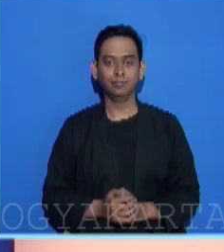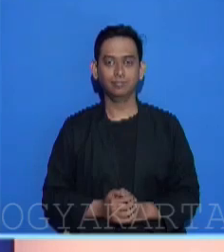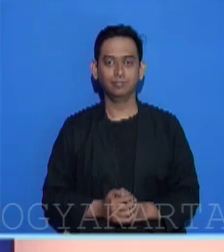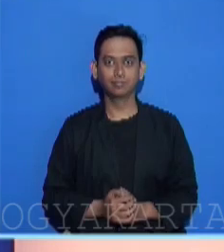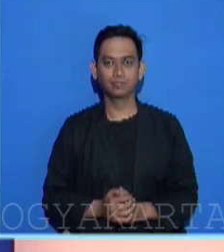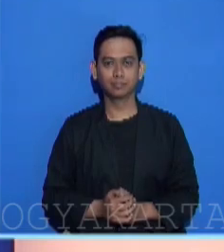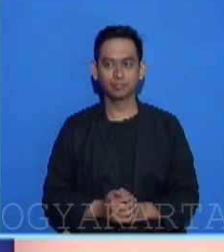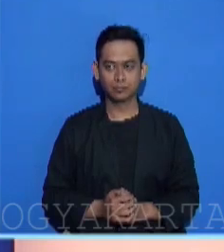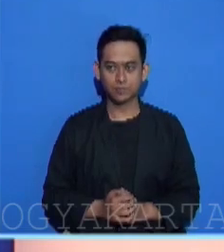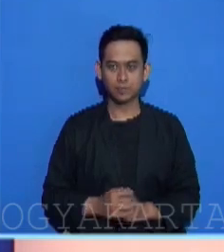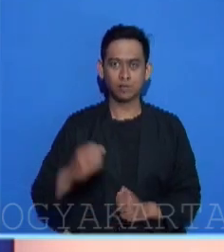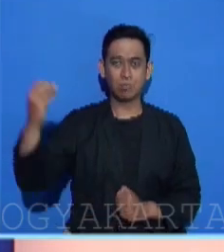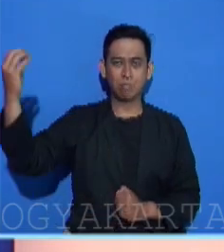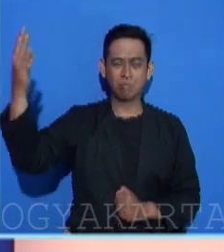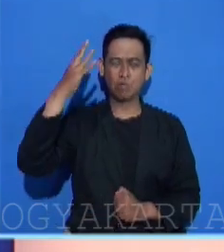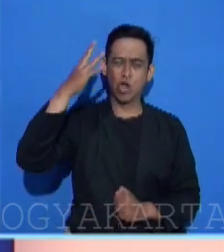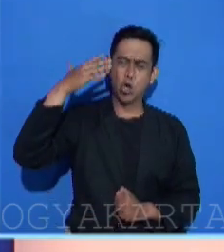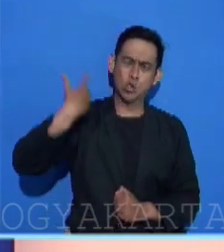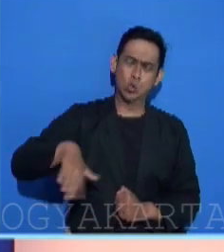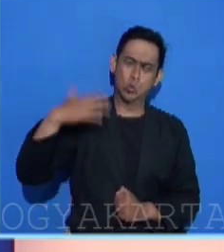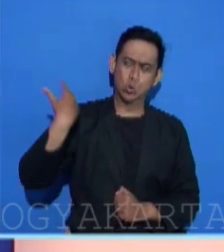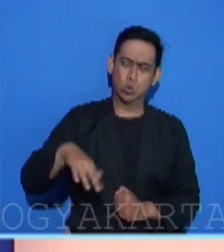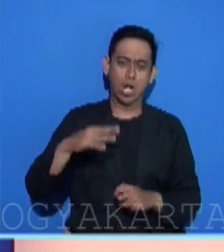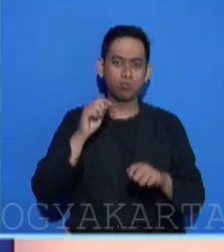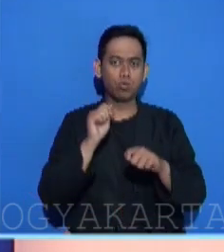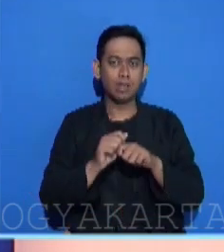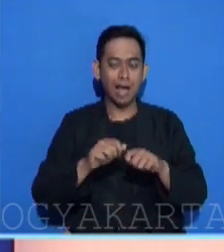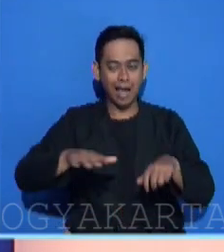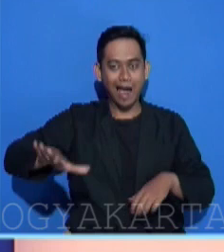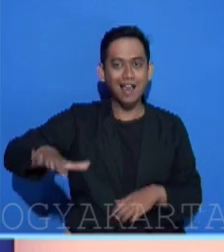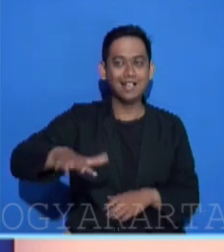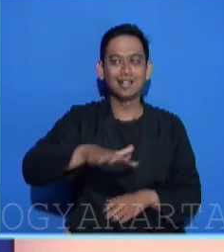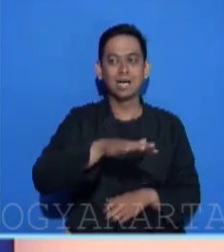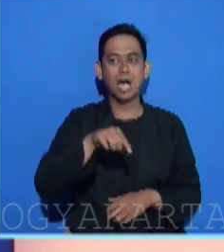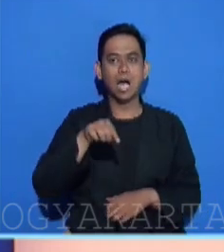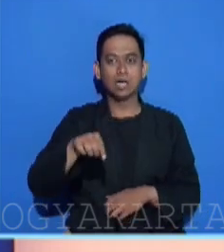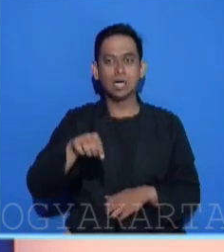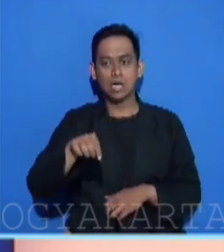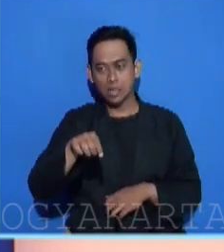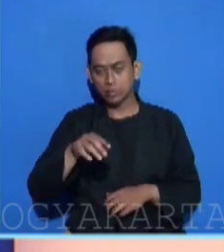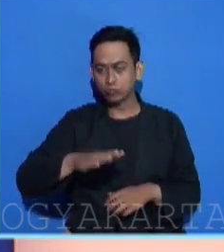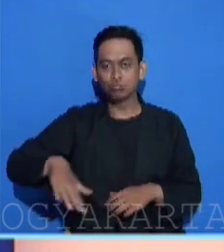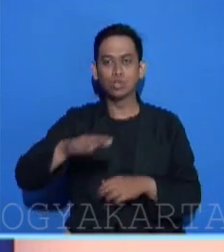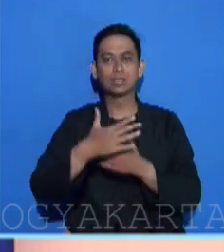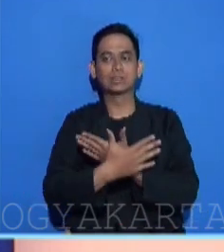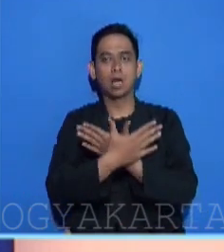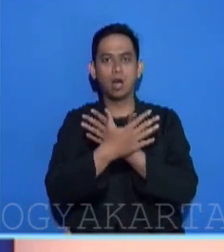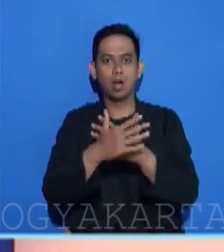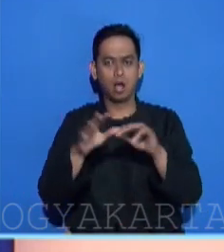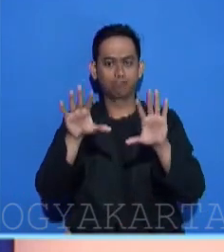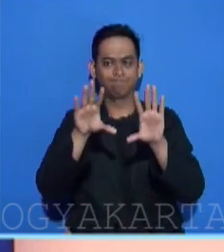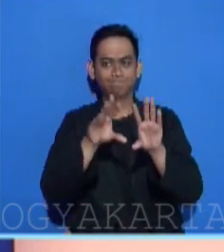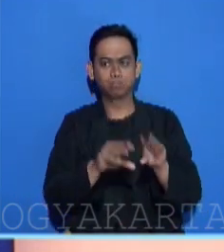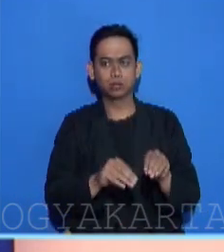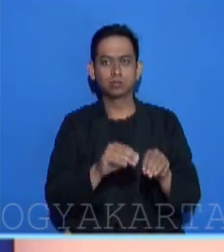kemarau panjang tidak membuat sumber air di Kapan hewan Semin Kabupaten Gunung Kidul surut hingga kini sumber mata air ini masih dimanfaatkan oleh masyarakat